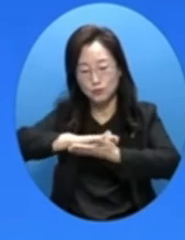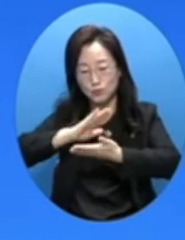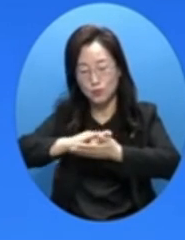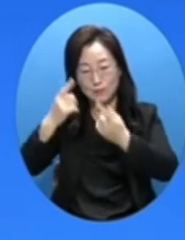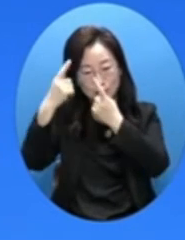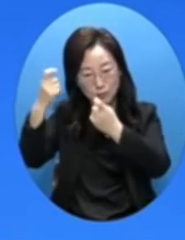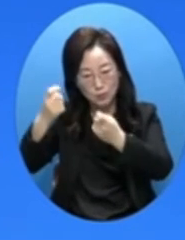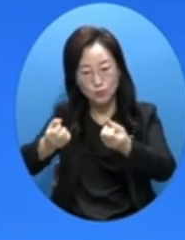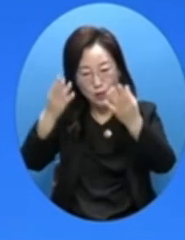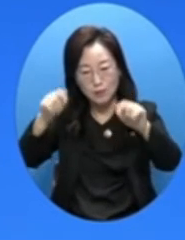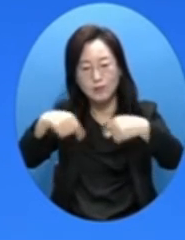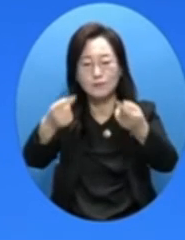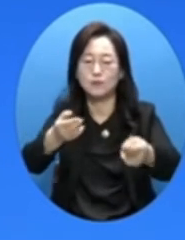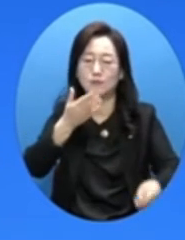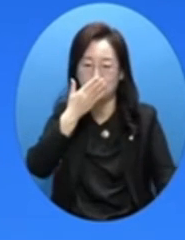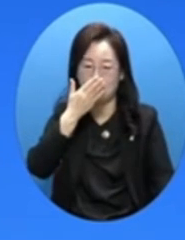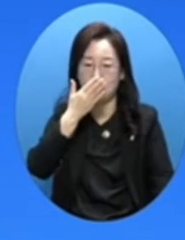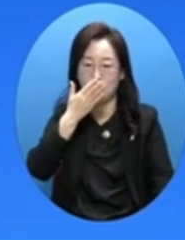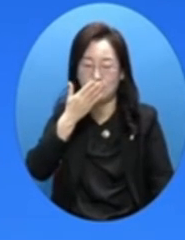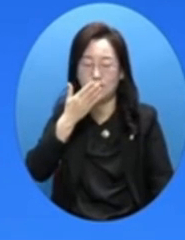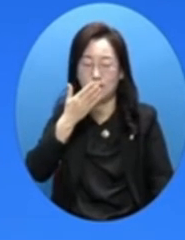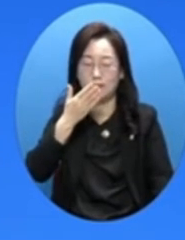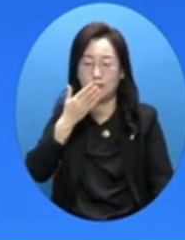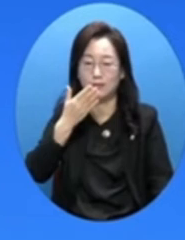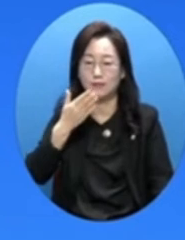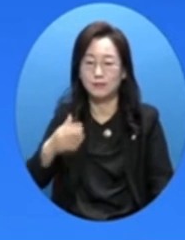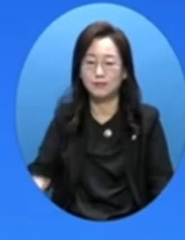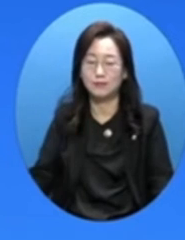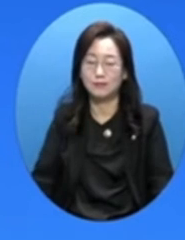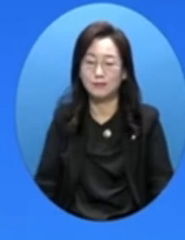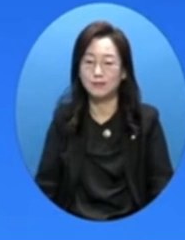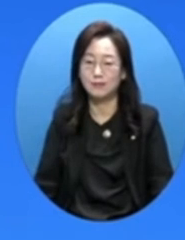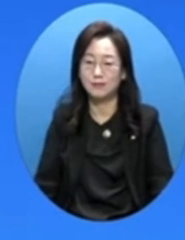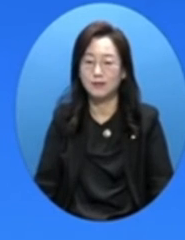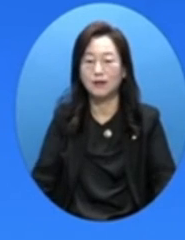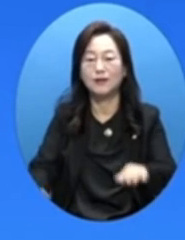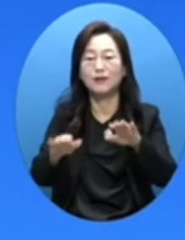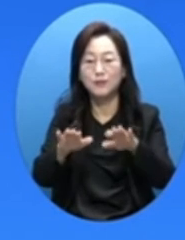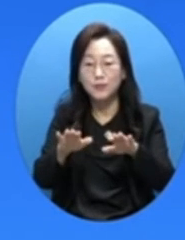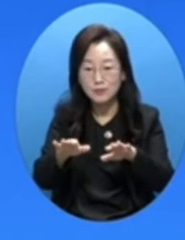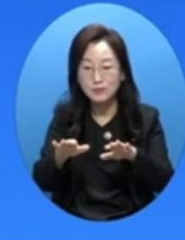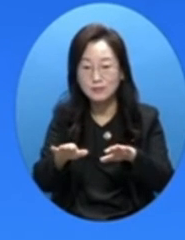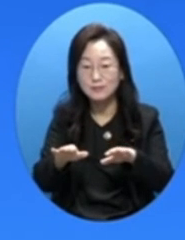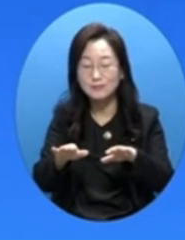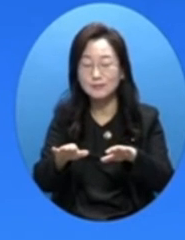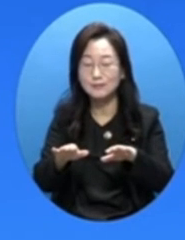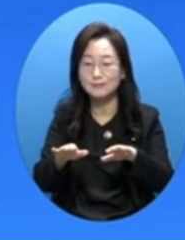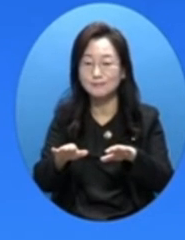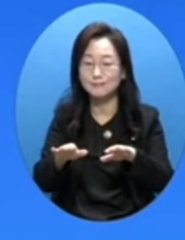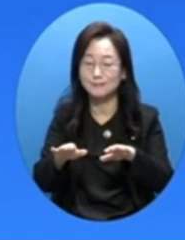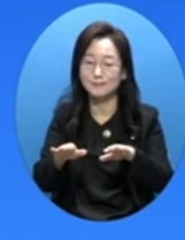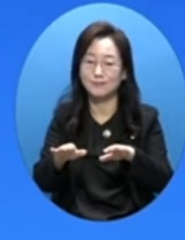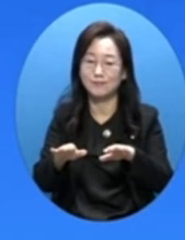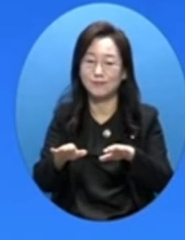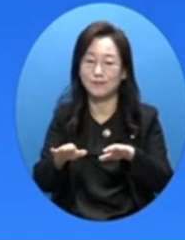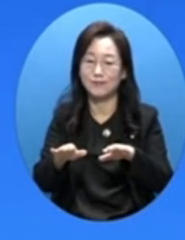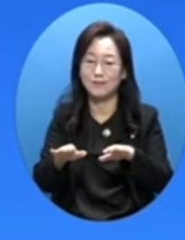있는데, 하나님 이 돈을 내게